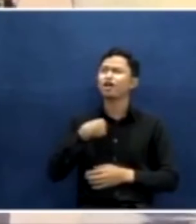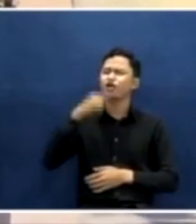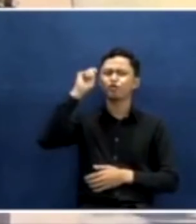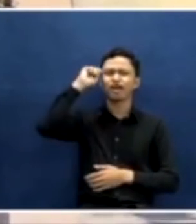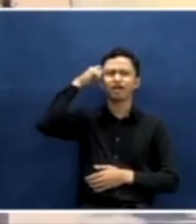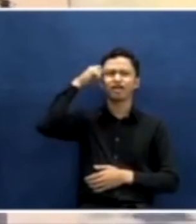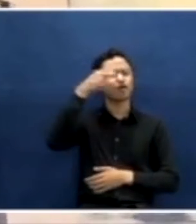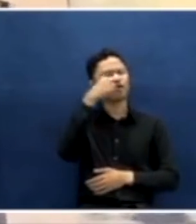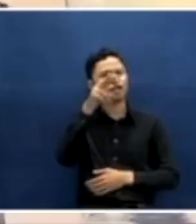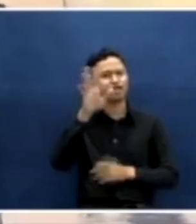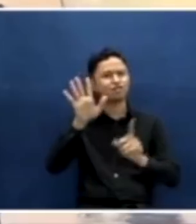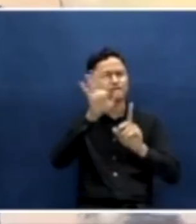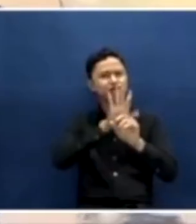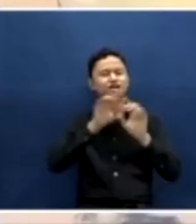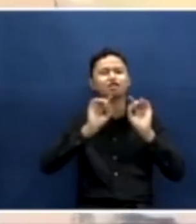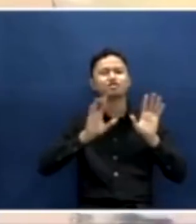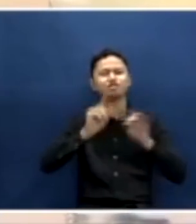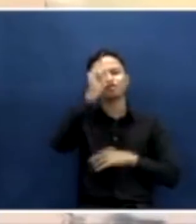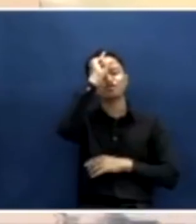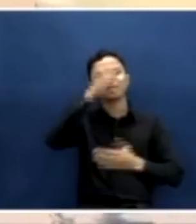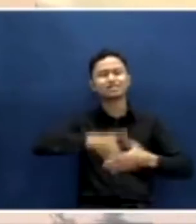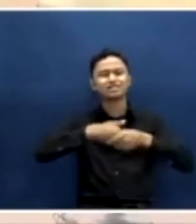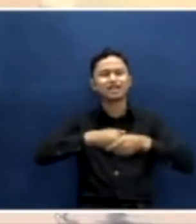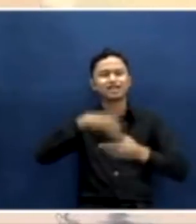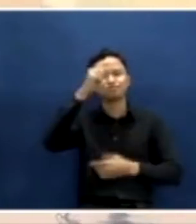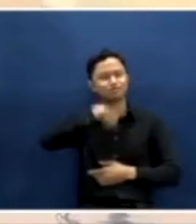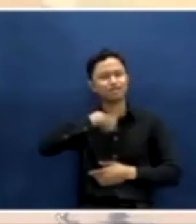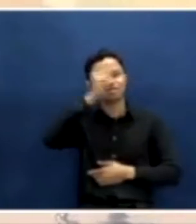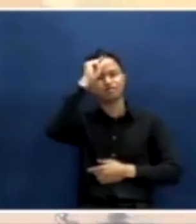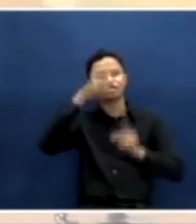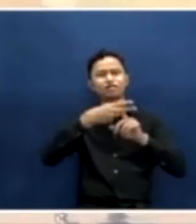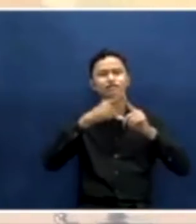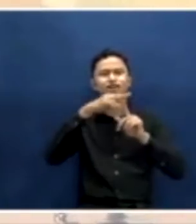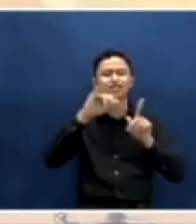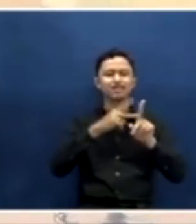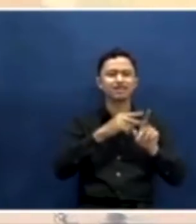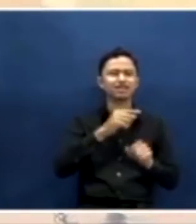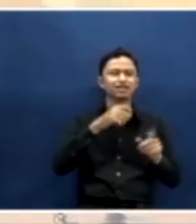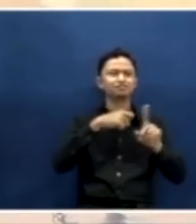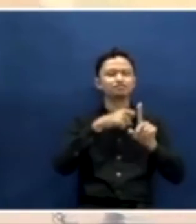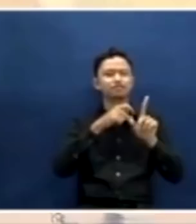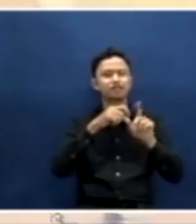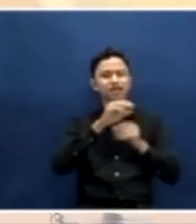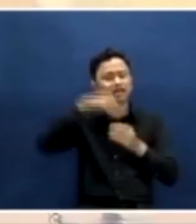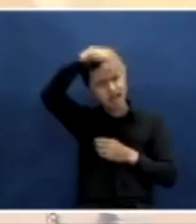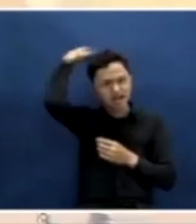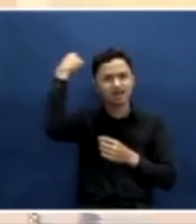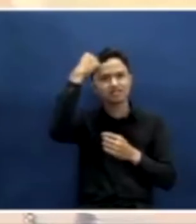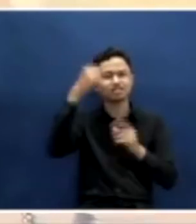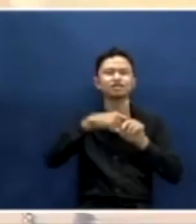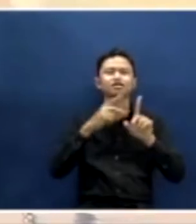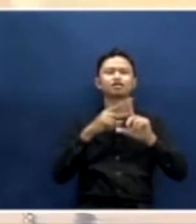Ini dari tadi saya lihat dari belakang Masya Allah ada Ustadz Salim anda-anda savate ada Ustadz Kyai Haji Holil saya teringat Beberapa